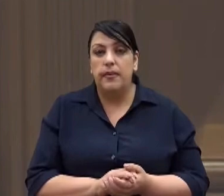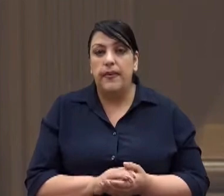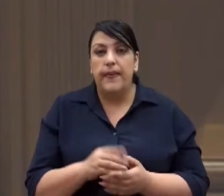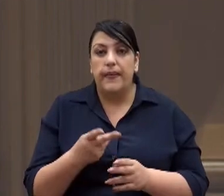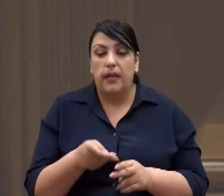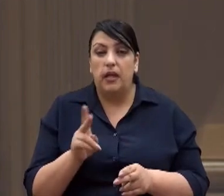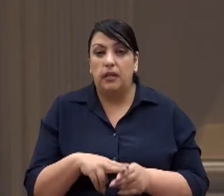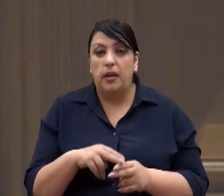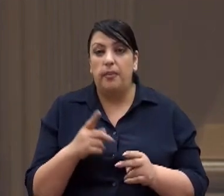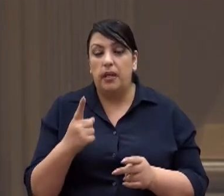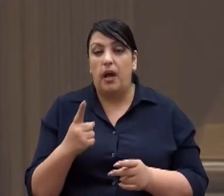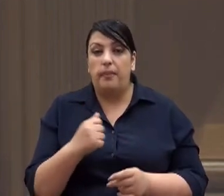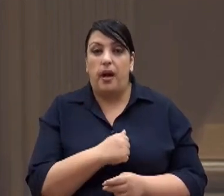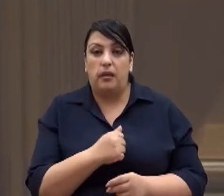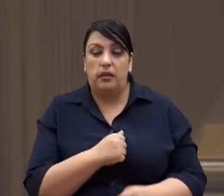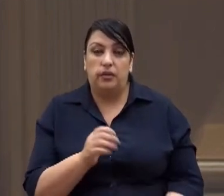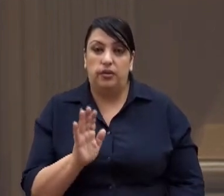բանակն է կամ զենքը։